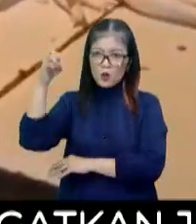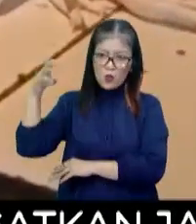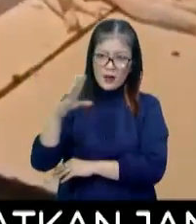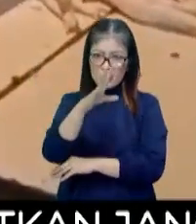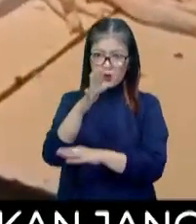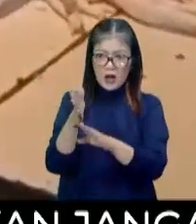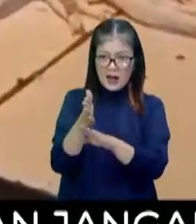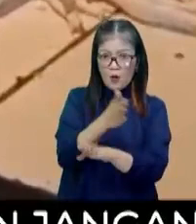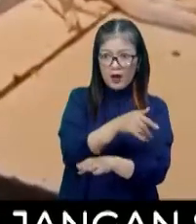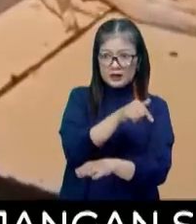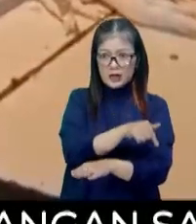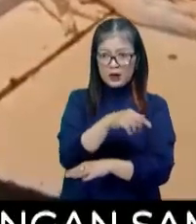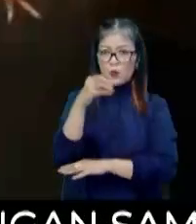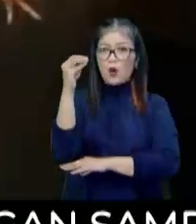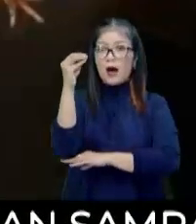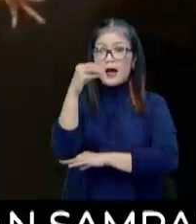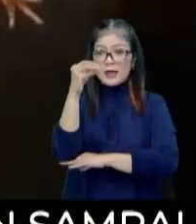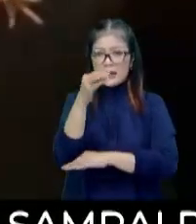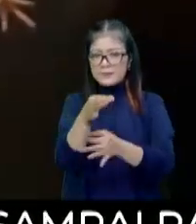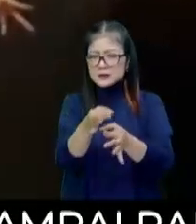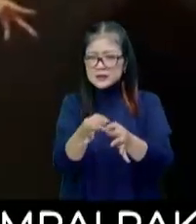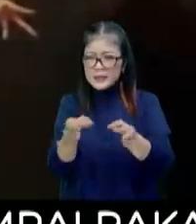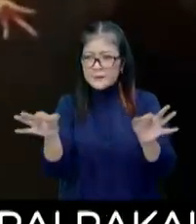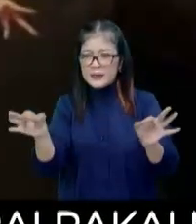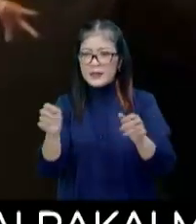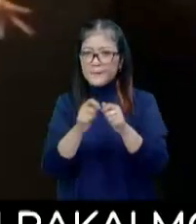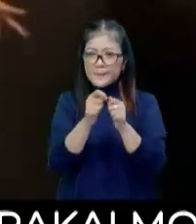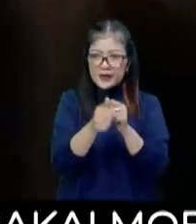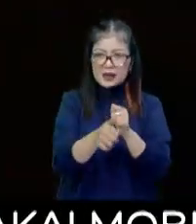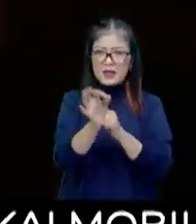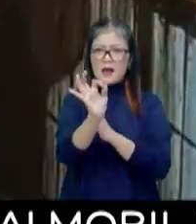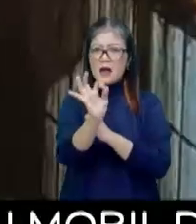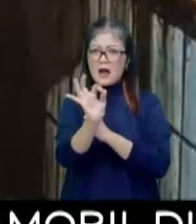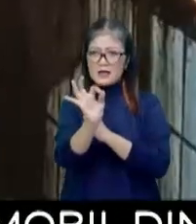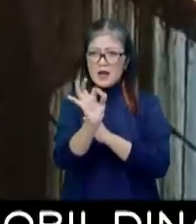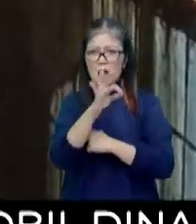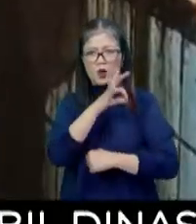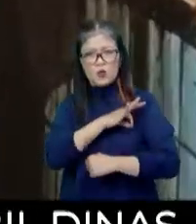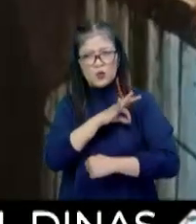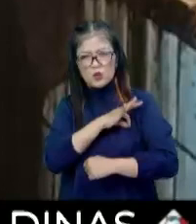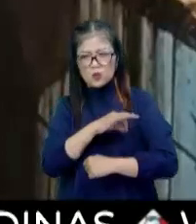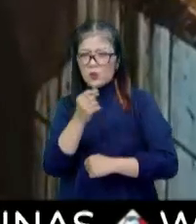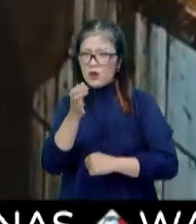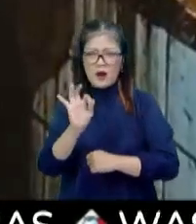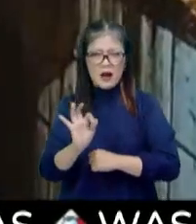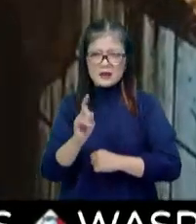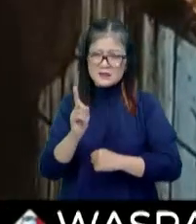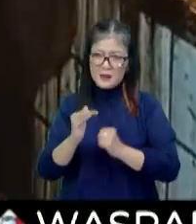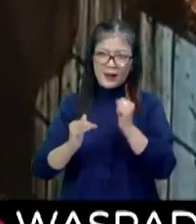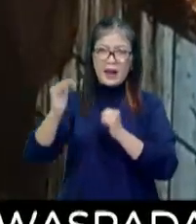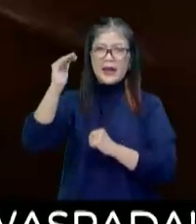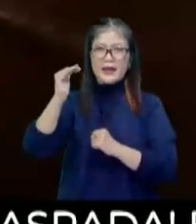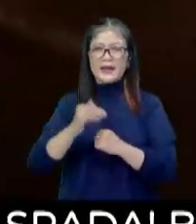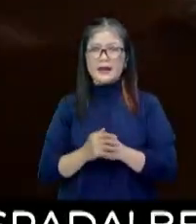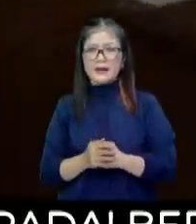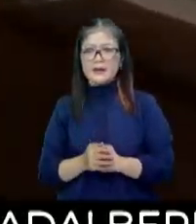ayam potong membuat lapak pedagang sepi dan menyebabkan pedagang kehilangan omset hingga 50%. Untuk